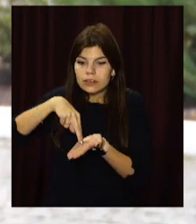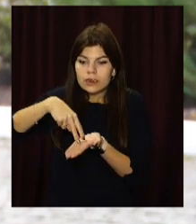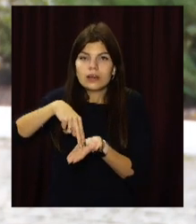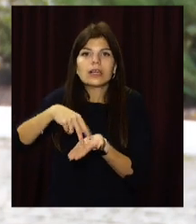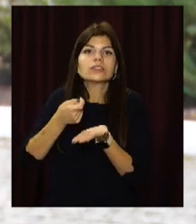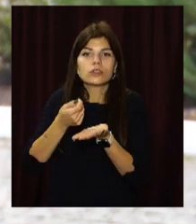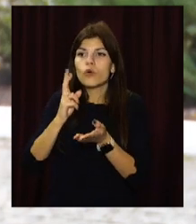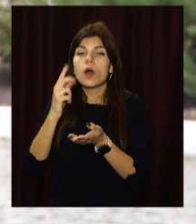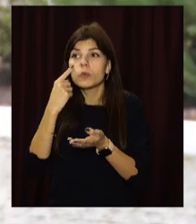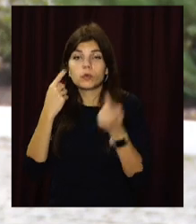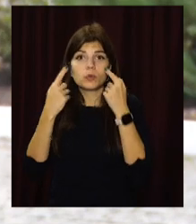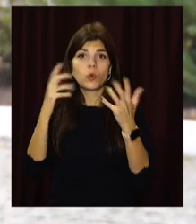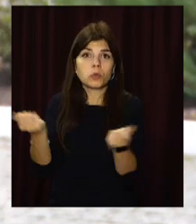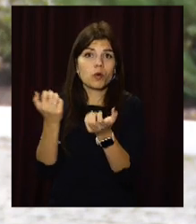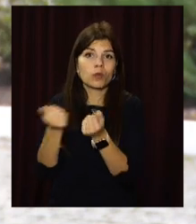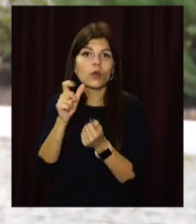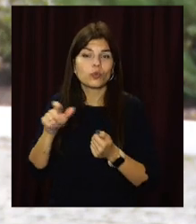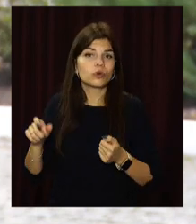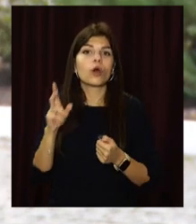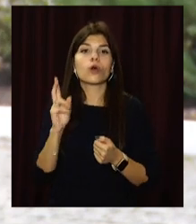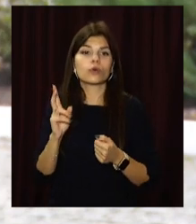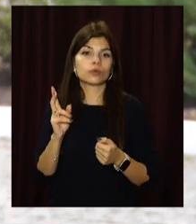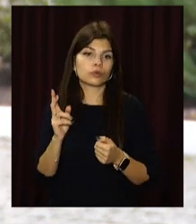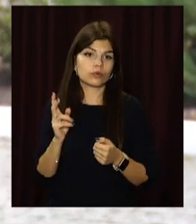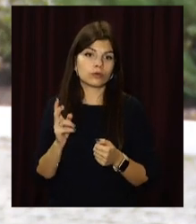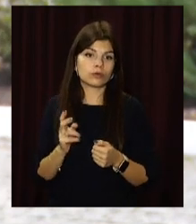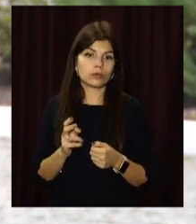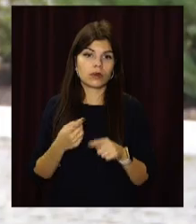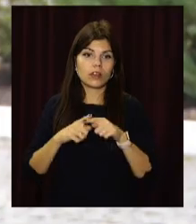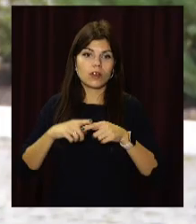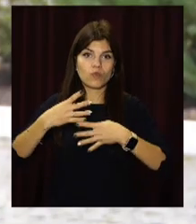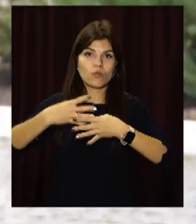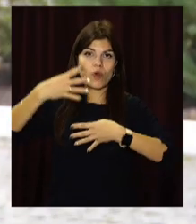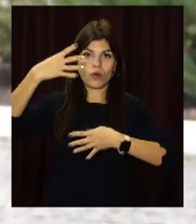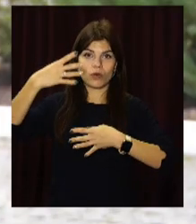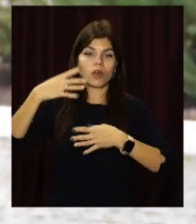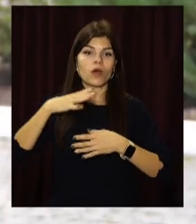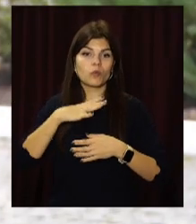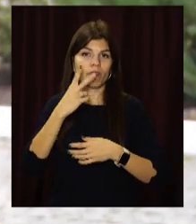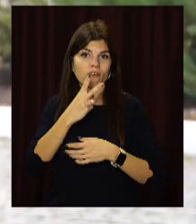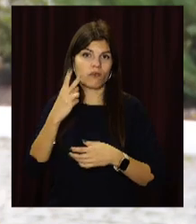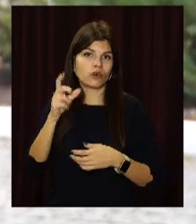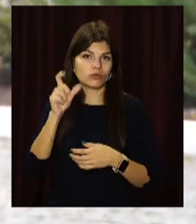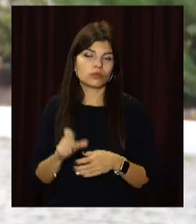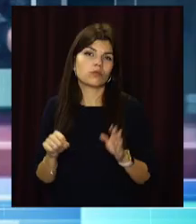всіх, кого от врятовані, це люди, яких зняли саме з цих поверхів. Їх було 22 чоловіка.